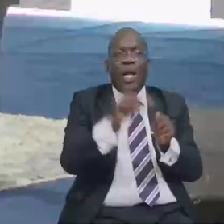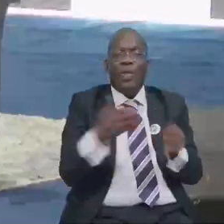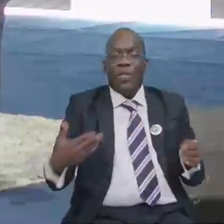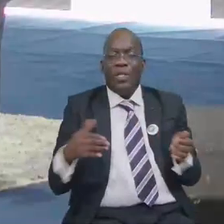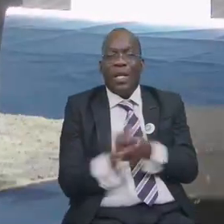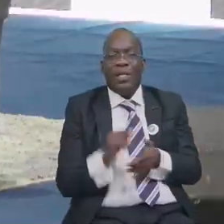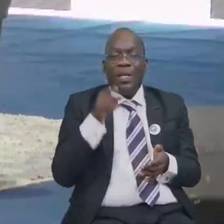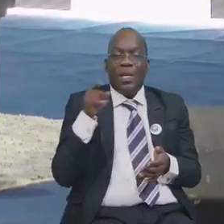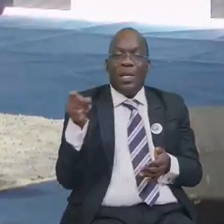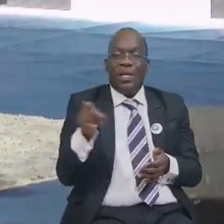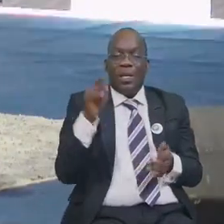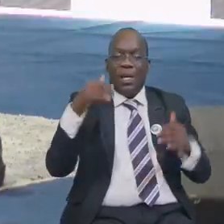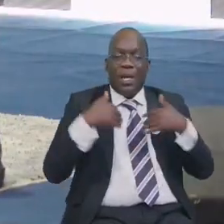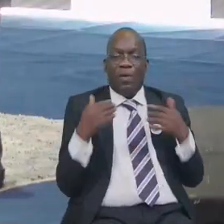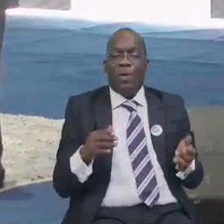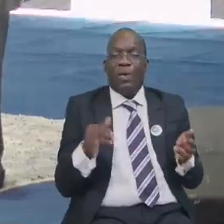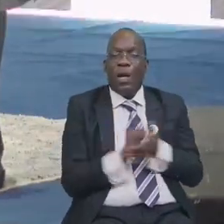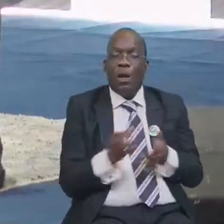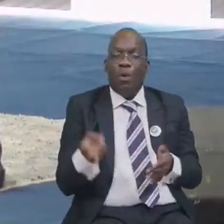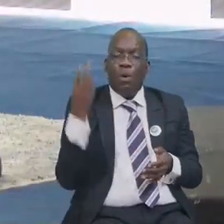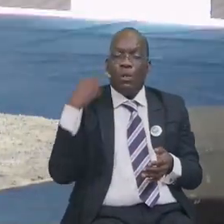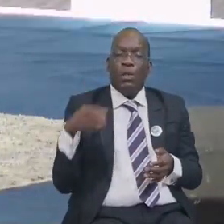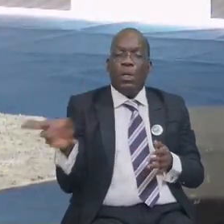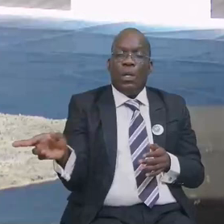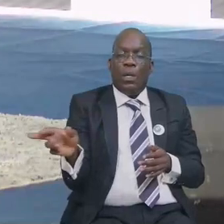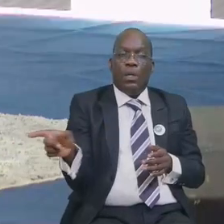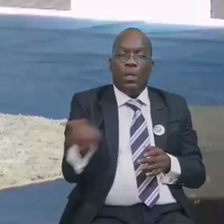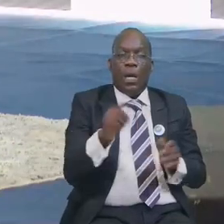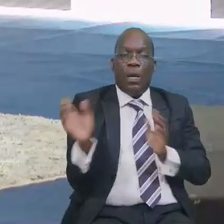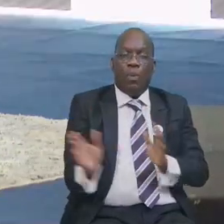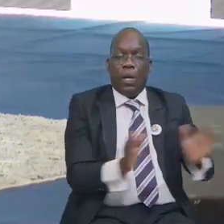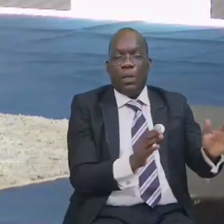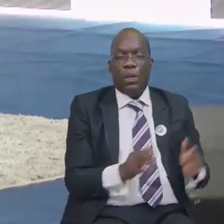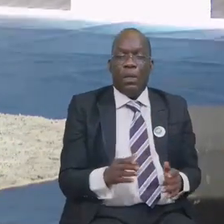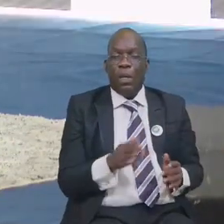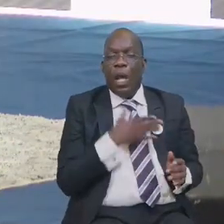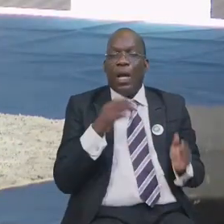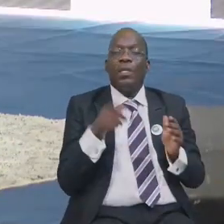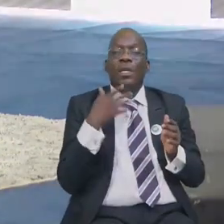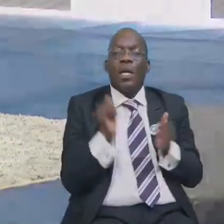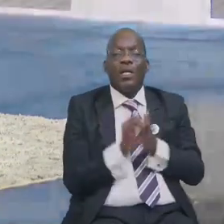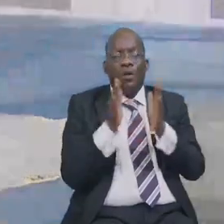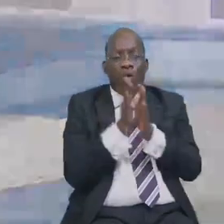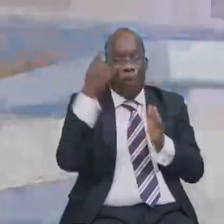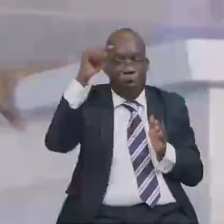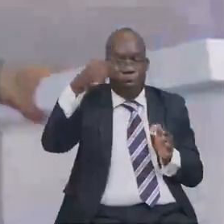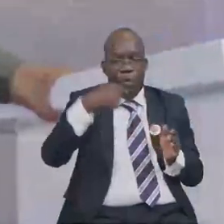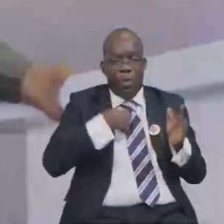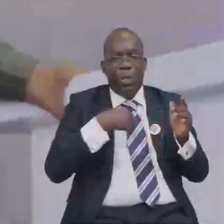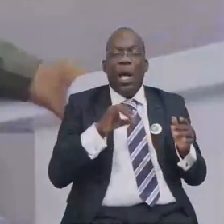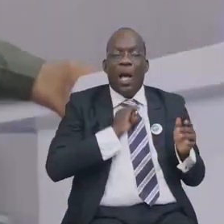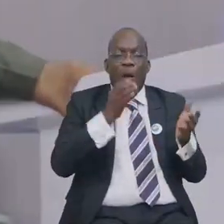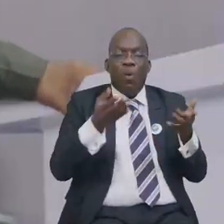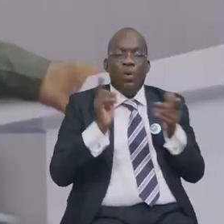fou maintenant. C'était leur intention. Il dit, priez pour moi. Je veux retrouver mon